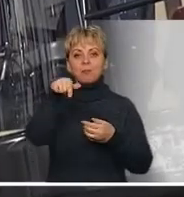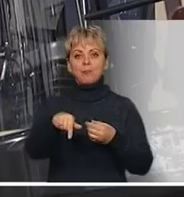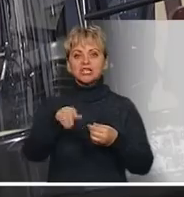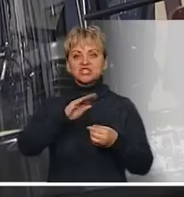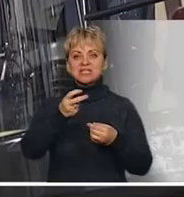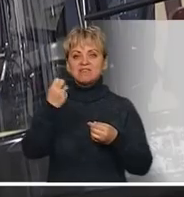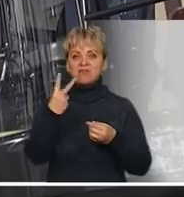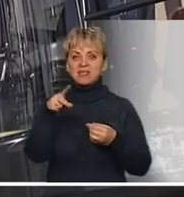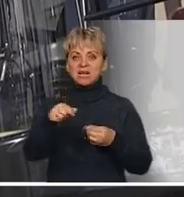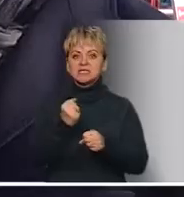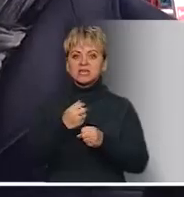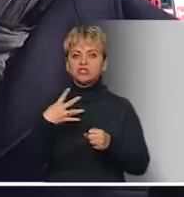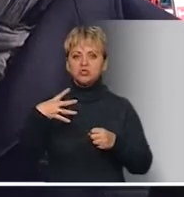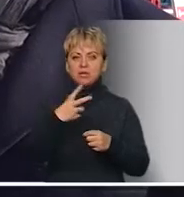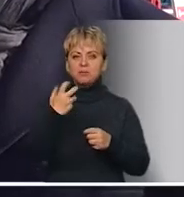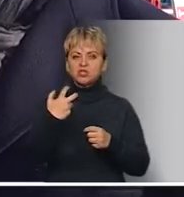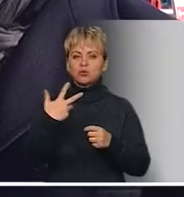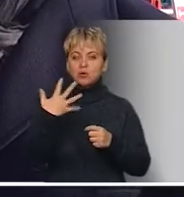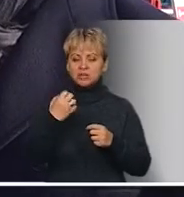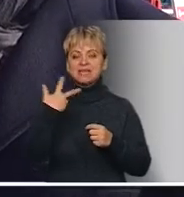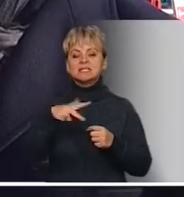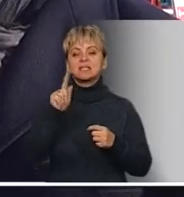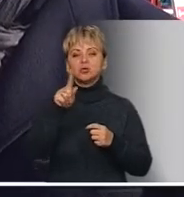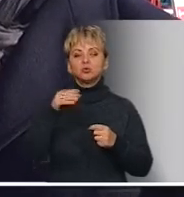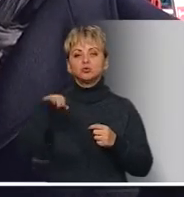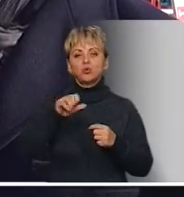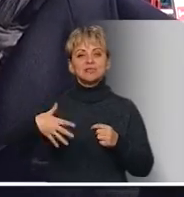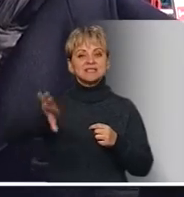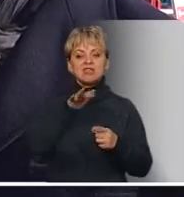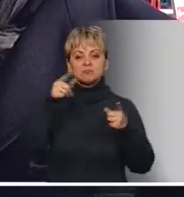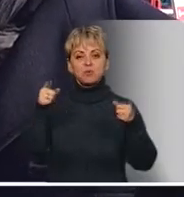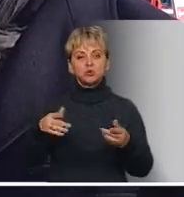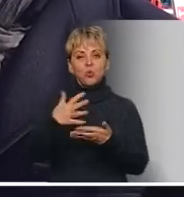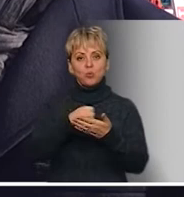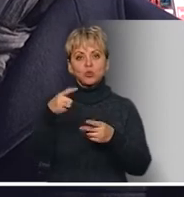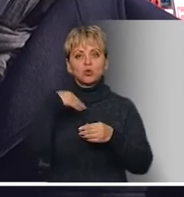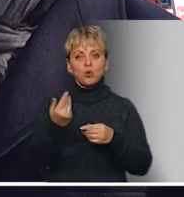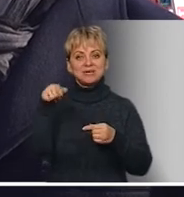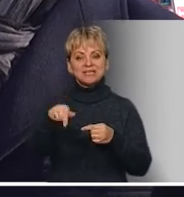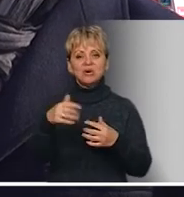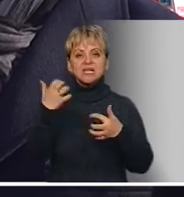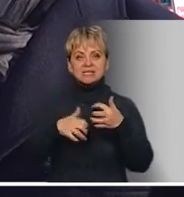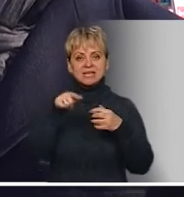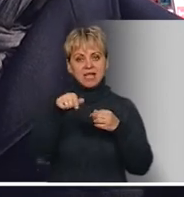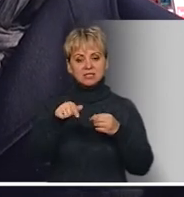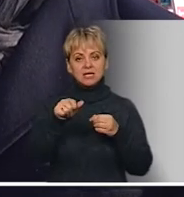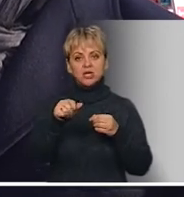Комбайн GS-12 намолотил 4531 тонну за весь период уборки. Кроме этого, его